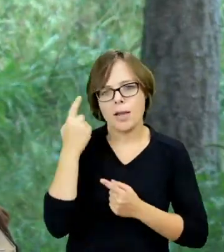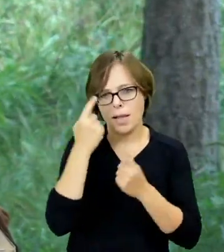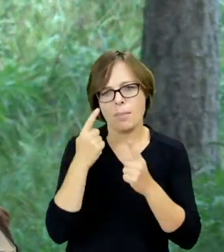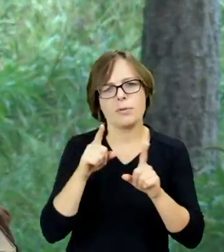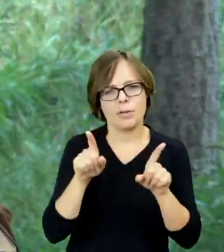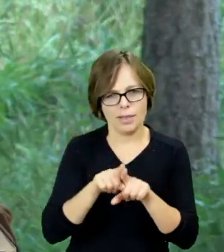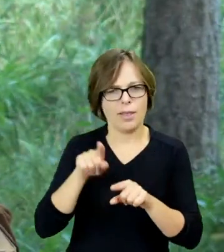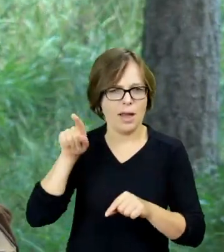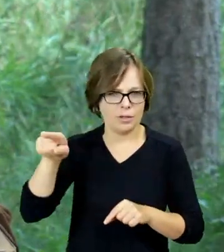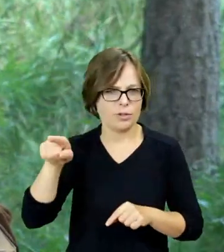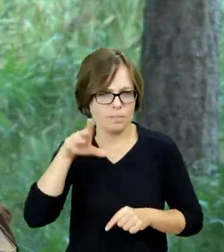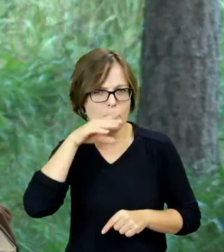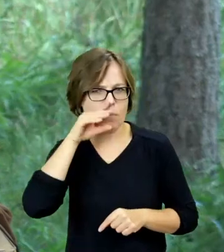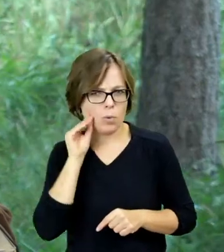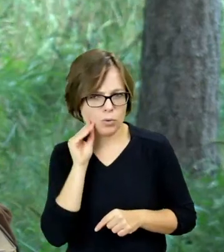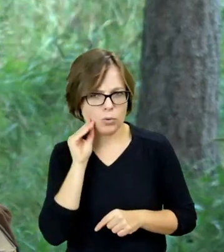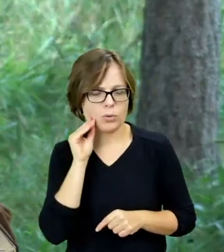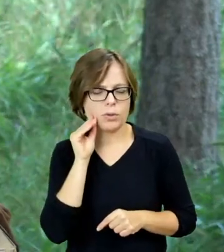Piłsudski